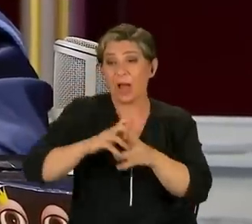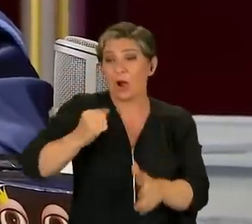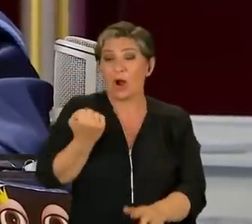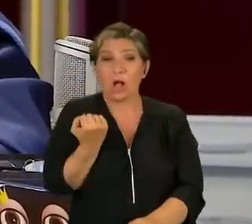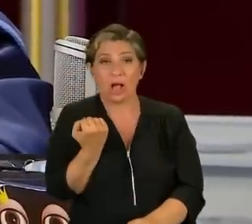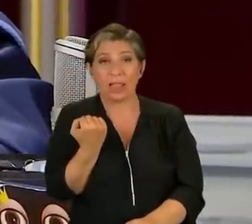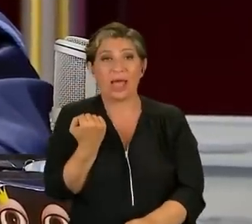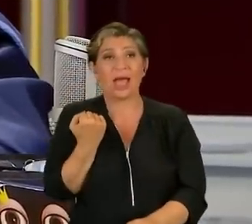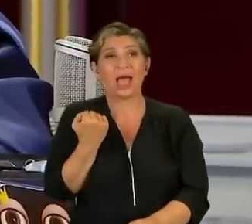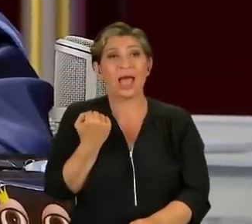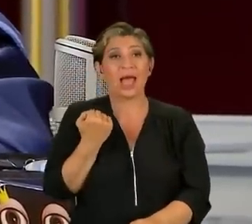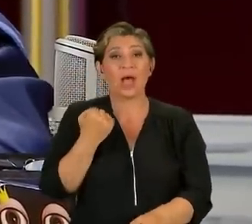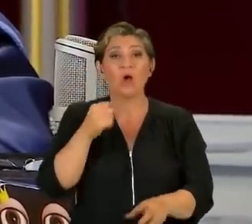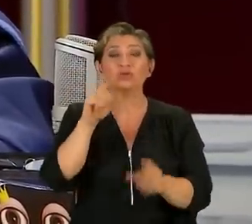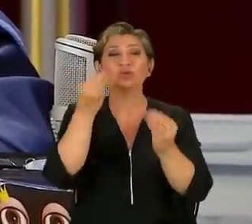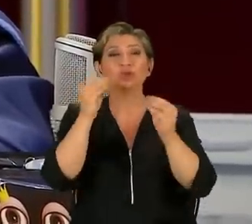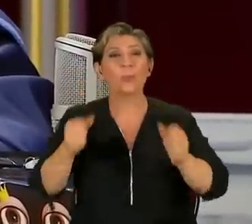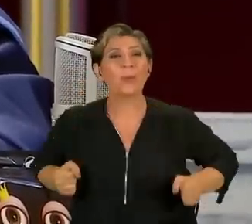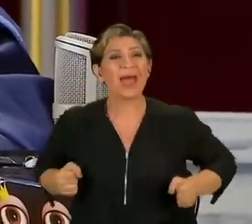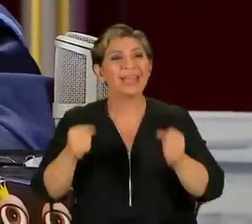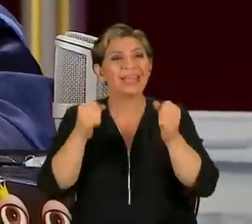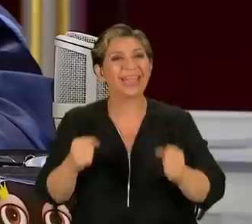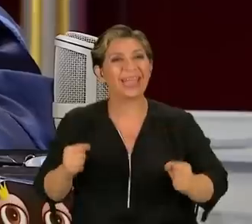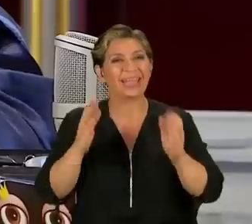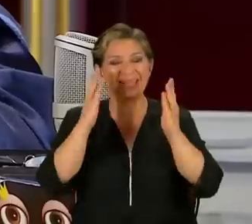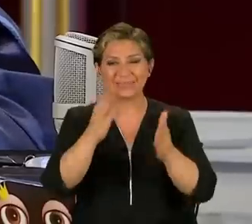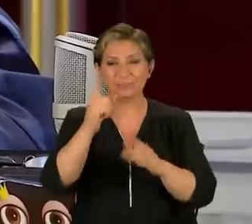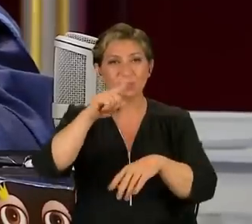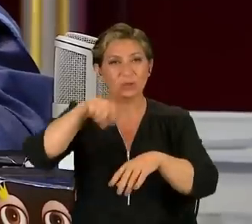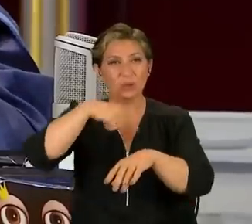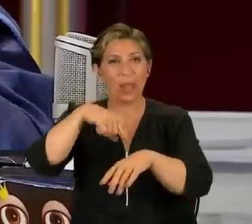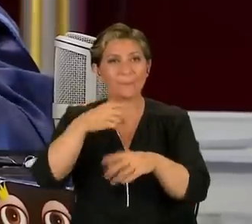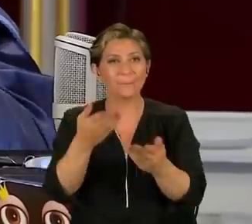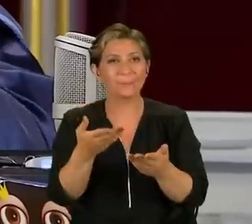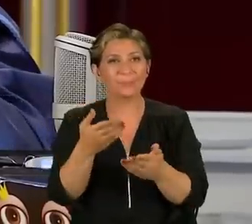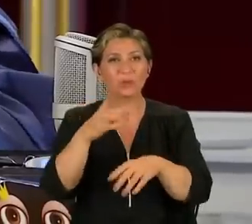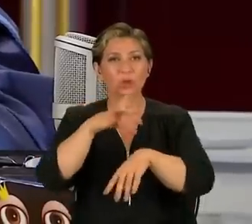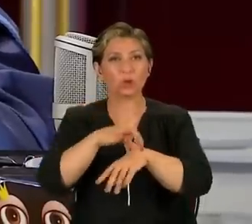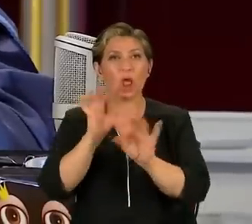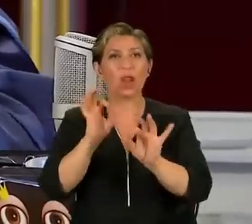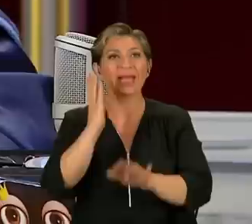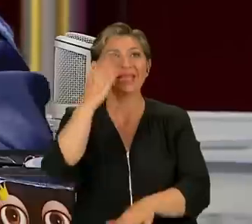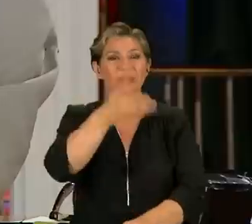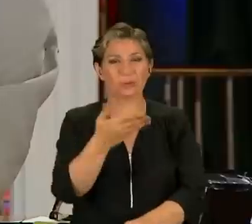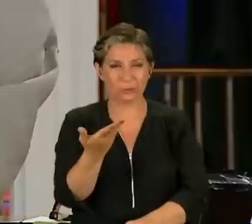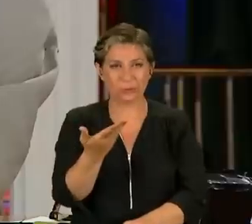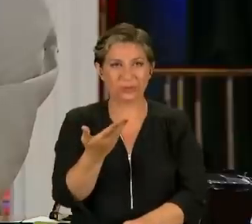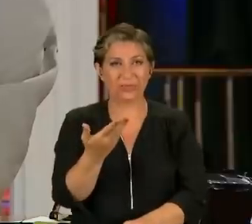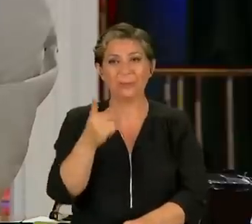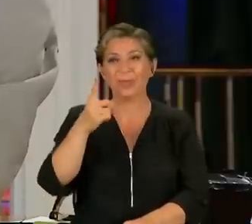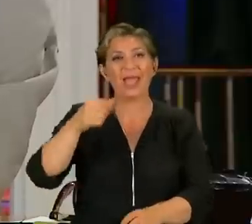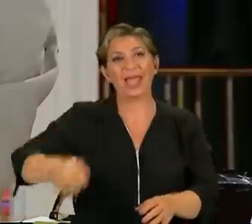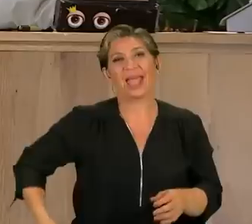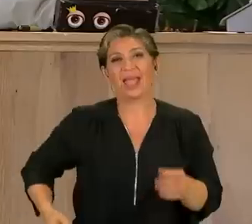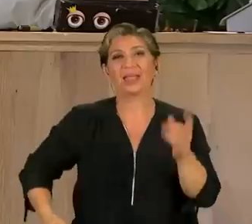kola böyle o çocuk parkına gittiğimiz bir dönemdi yani. Doktora öyle gidiyorduk. Evet, doktora öyle gidiliyordu. Bir